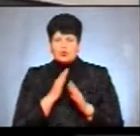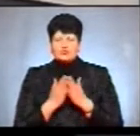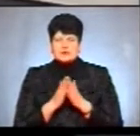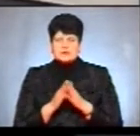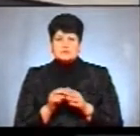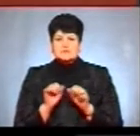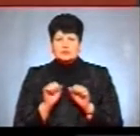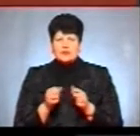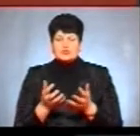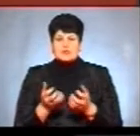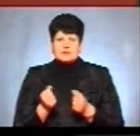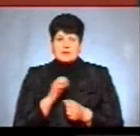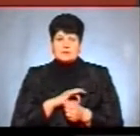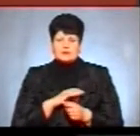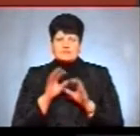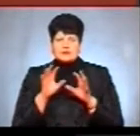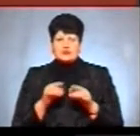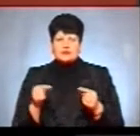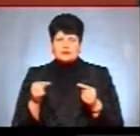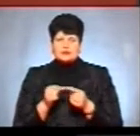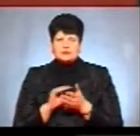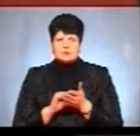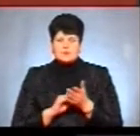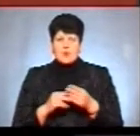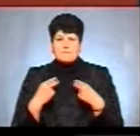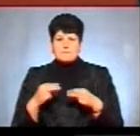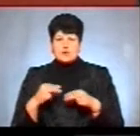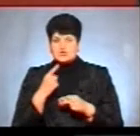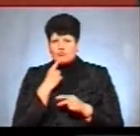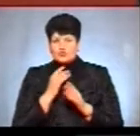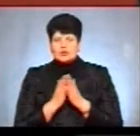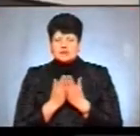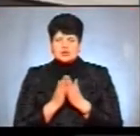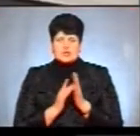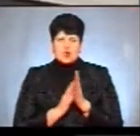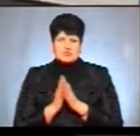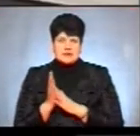отримання прибутку. Закон чітко забороняє продажу червонокнижних рослин.